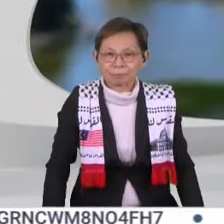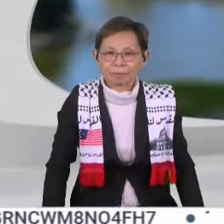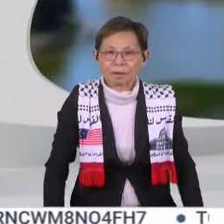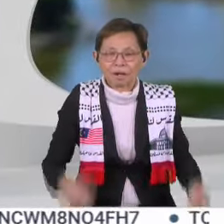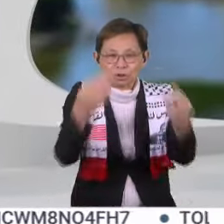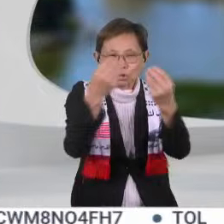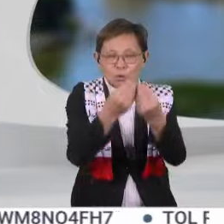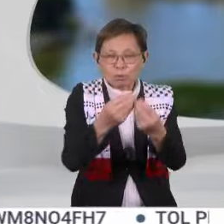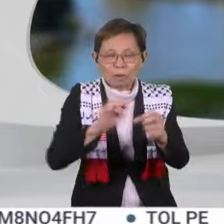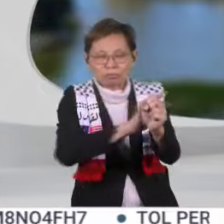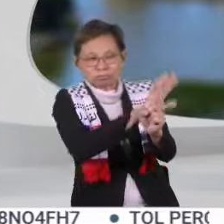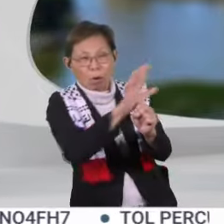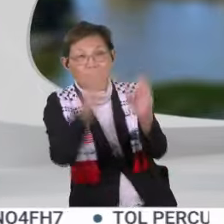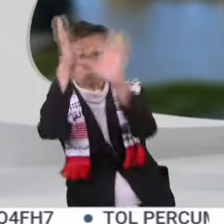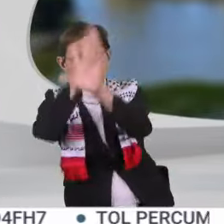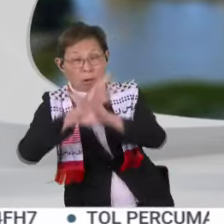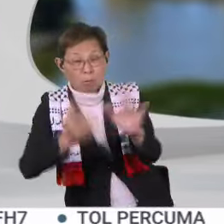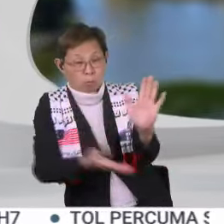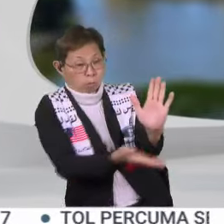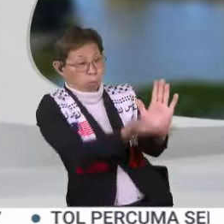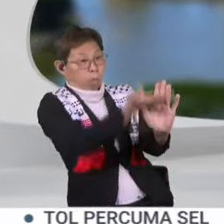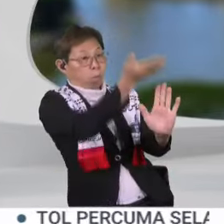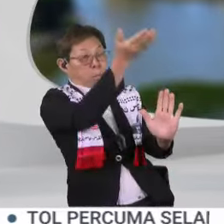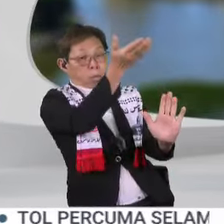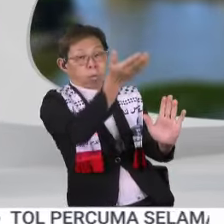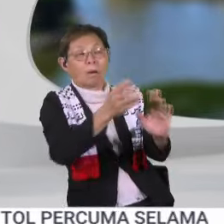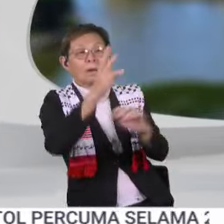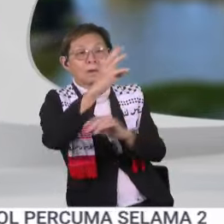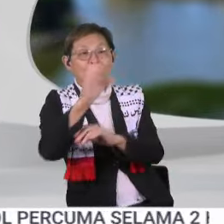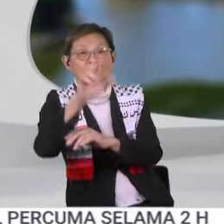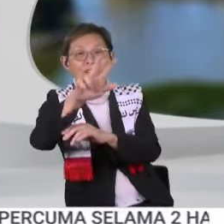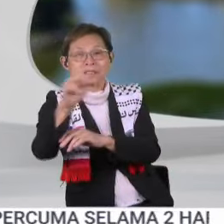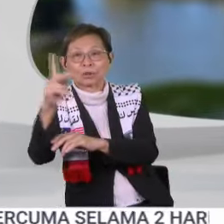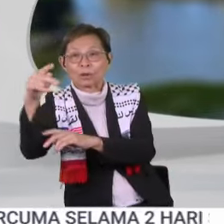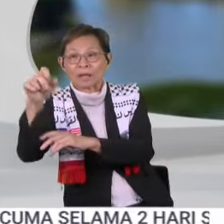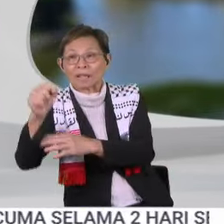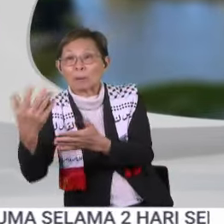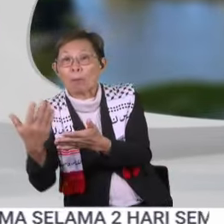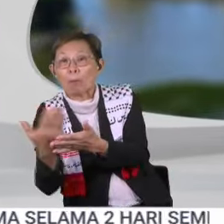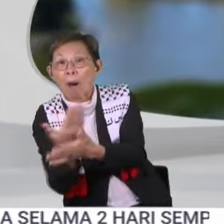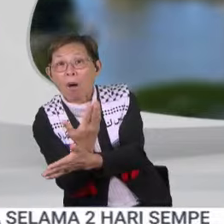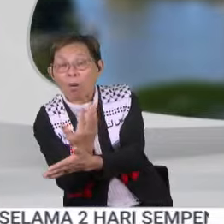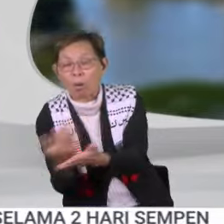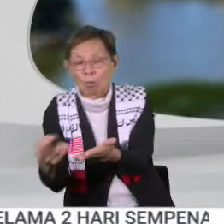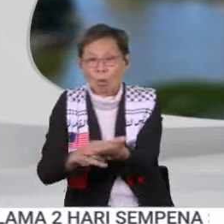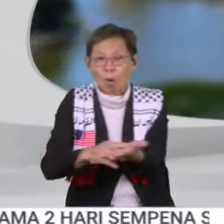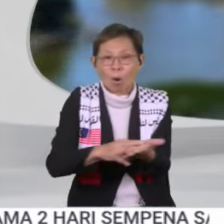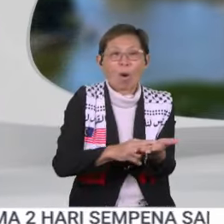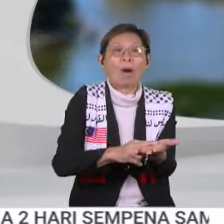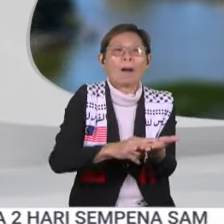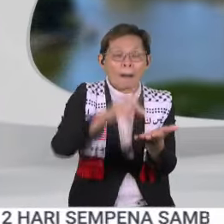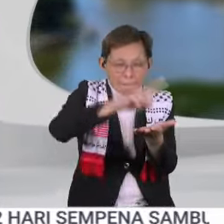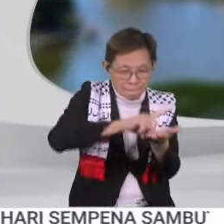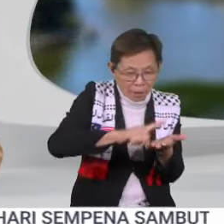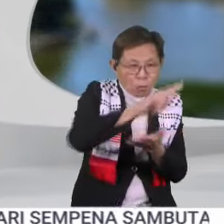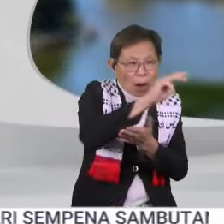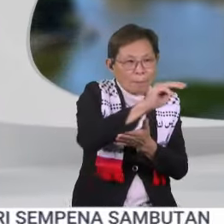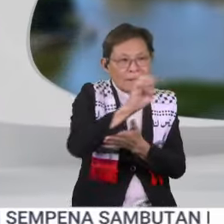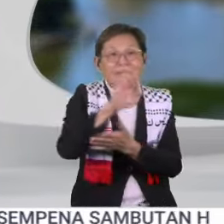Baik, jumlah kes COVID-19 di Sarawak meningkat dengan 631 kes baharu dilaporkan pada Minggu Epidemiologi